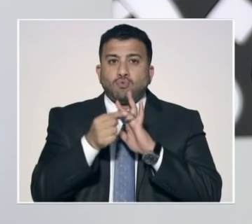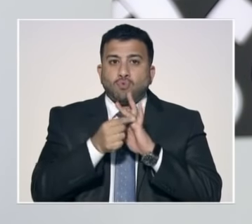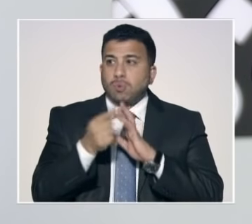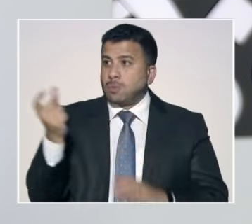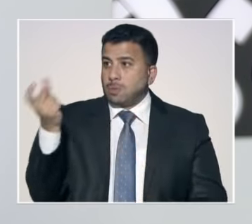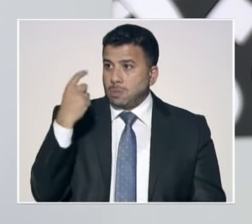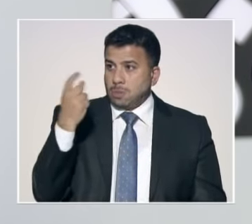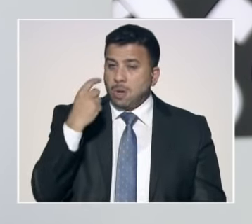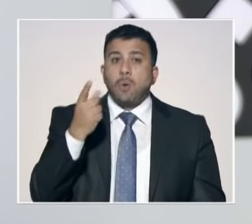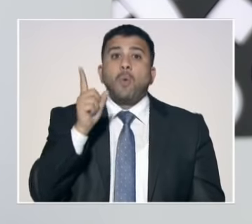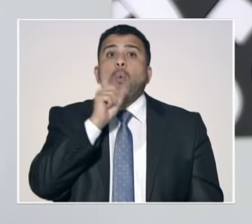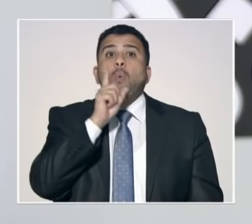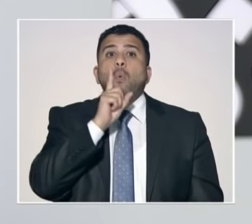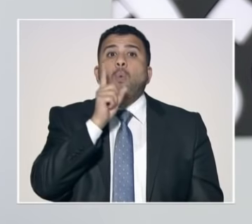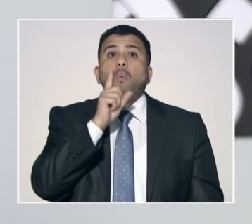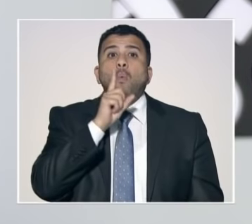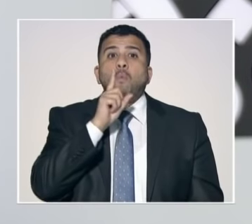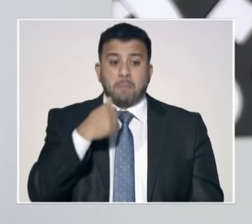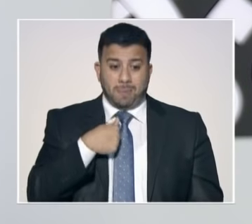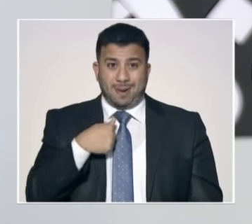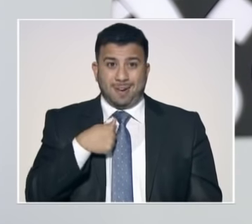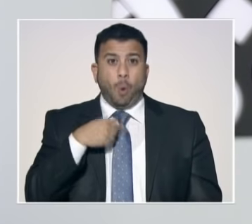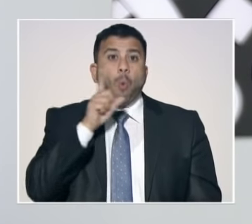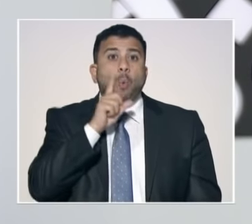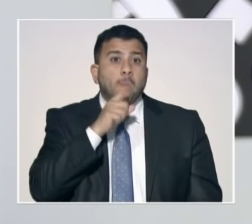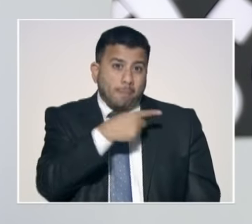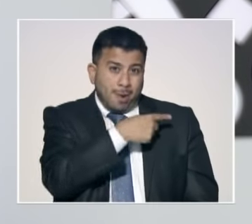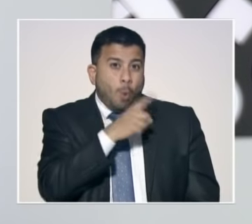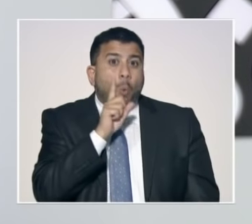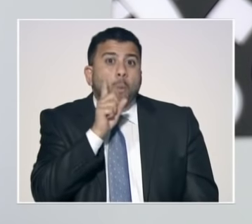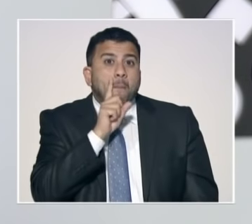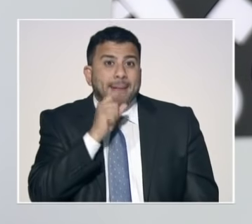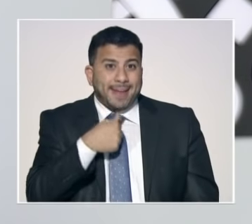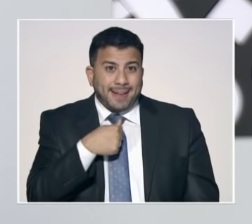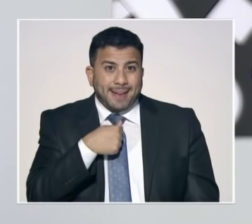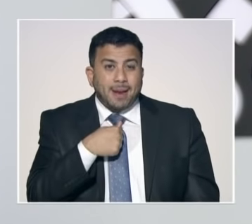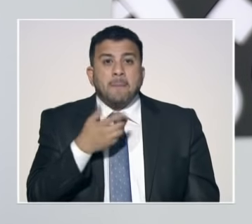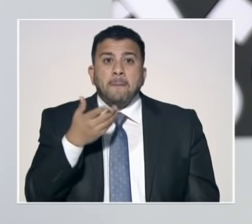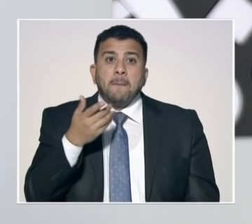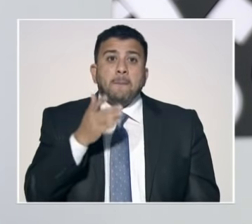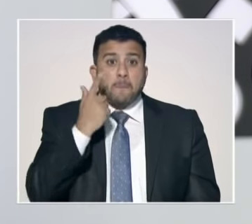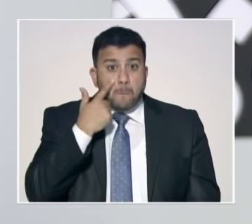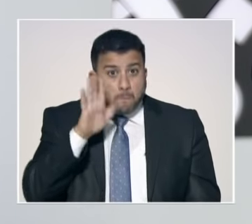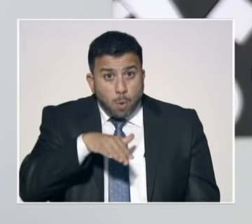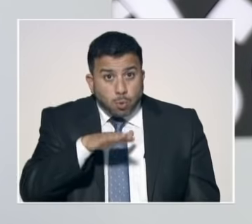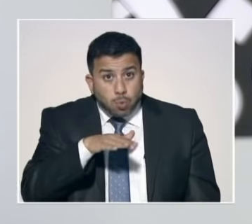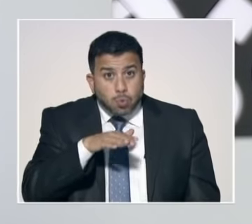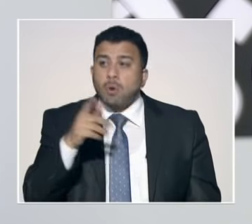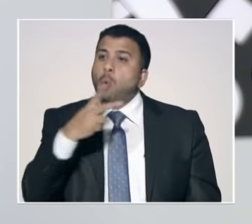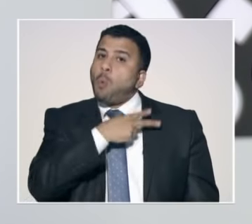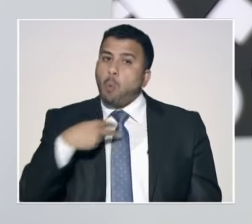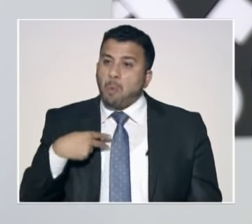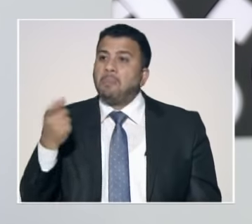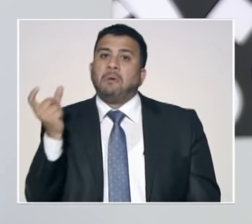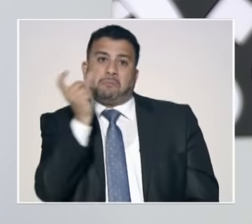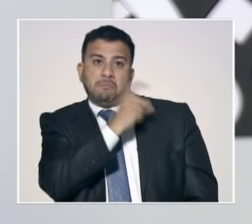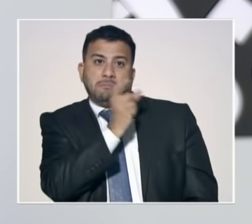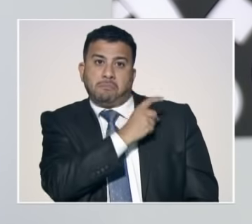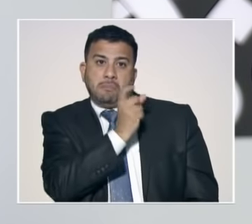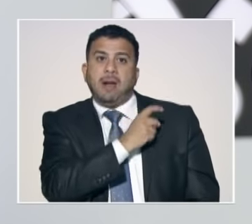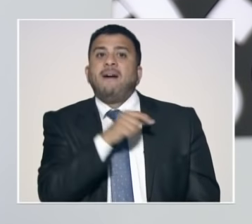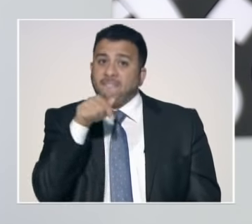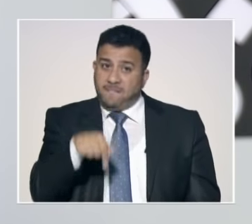بعض الدول. ولذلك هي ليست تركة. فتنظرين أخت الفاضل إلى النظام اللي عندك،